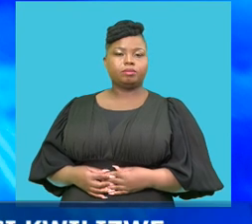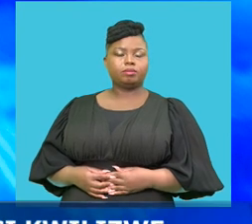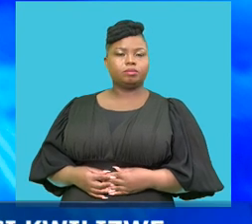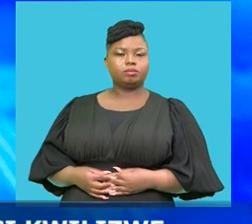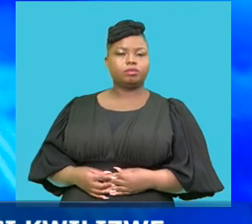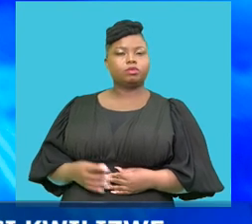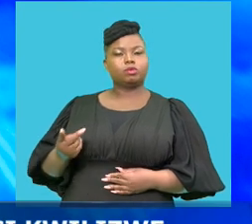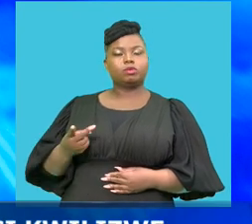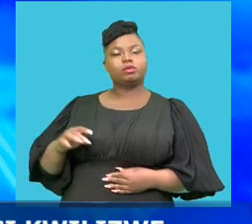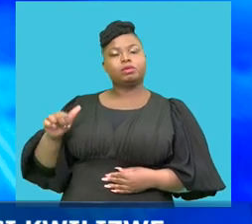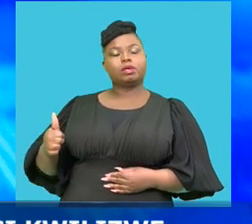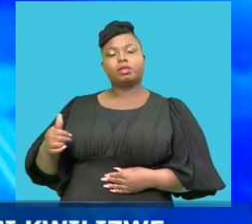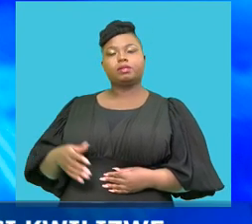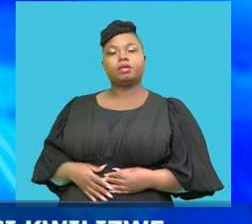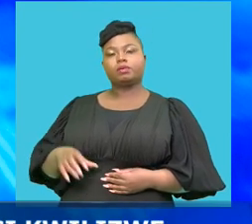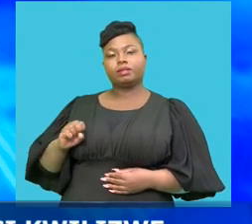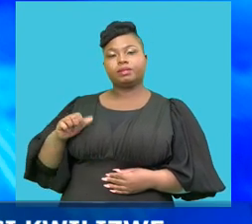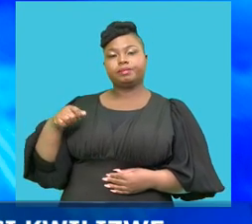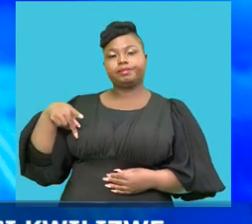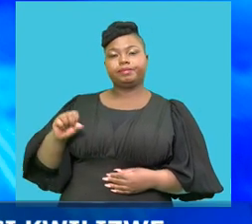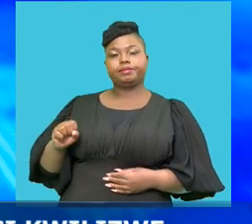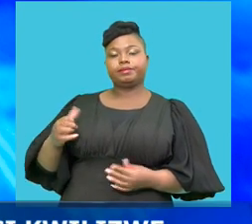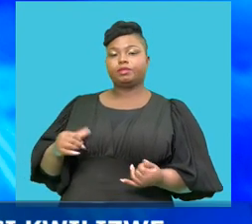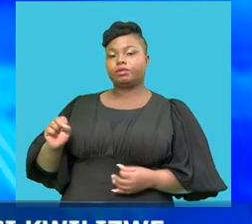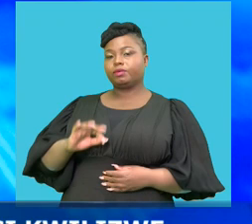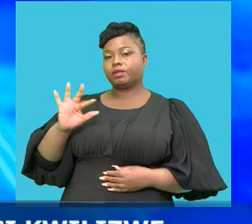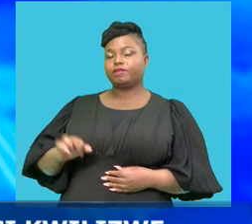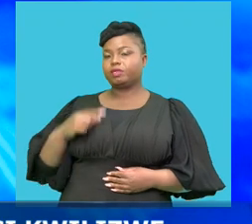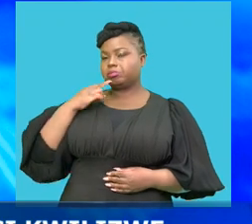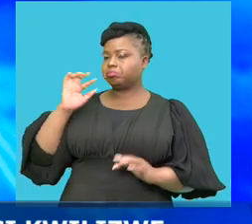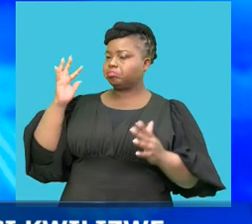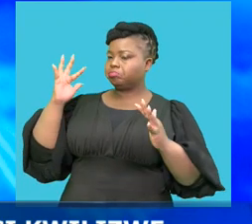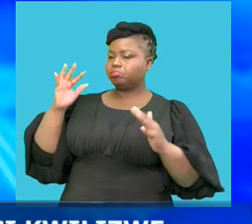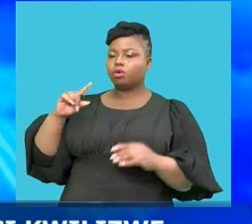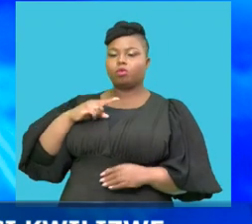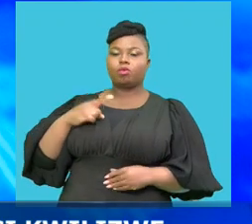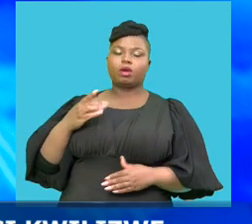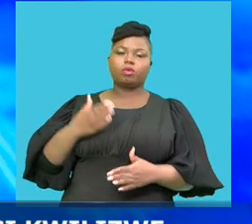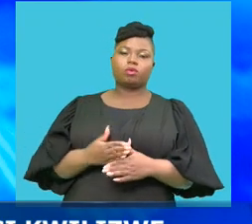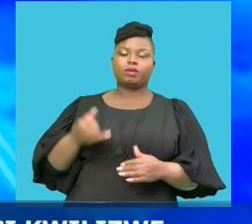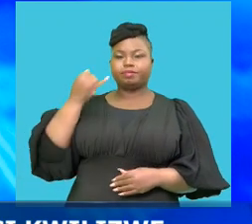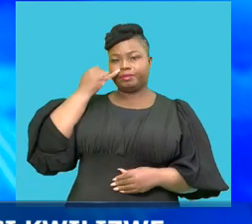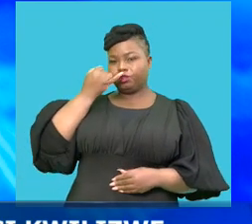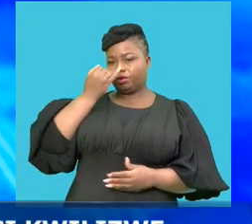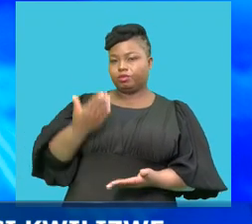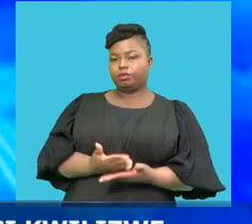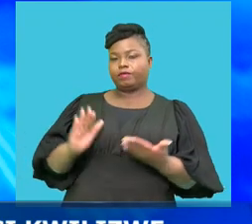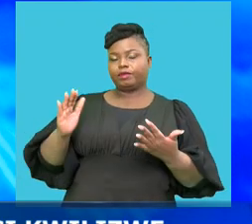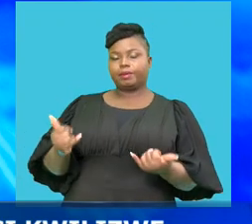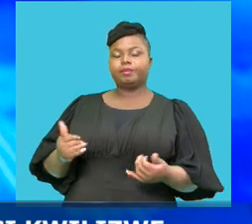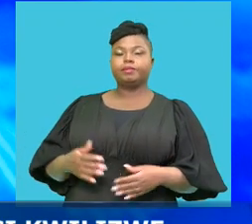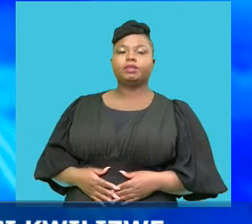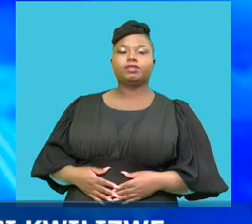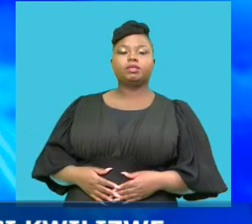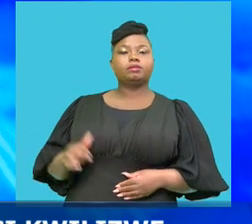Kwele nyei ngaku, ingo onzo yes polisa yomza nza Afrika, fumine ukungonyo nge nzame za yozo kususa isi obi sezitalatu enzelizwe chigelele.